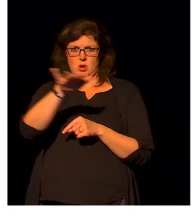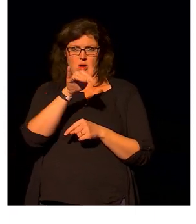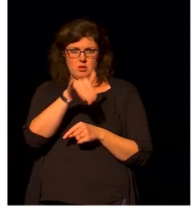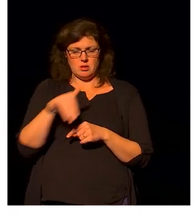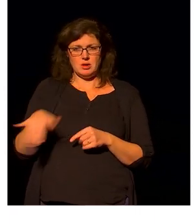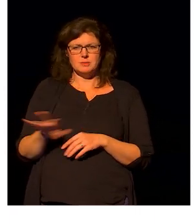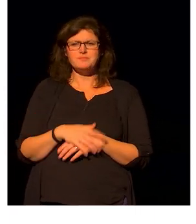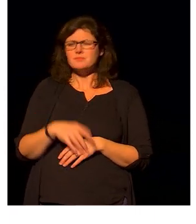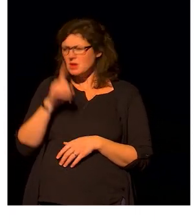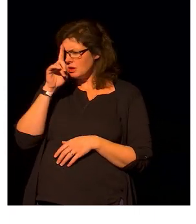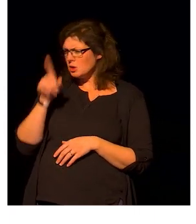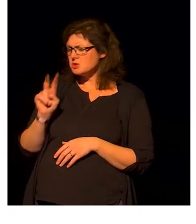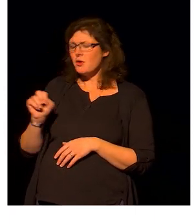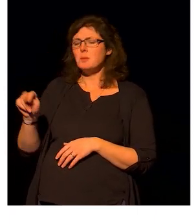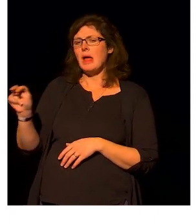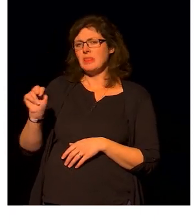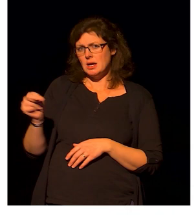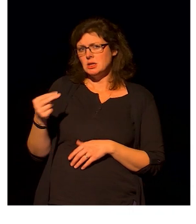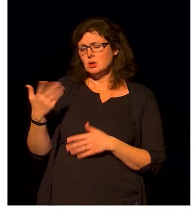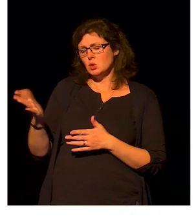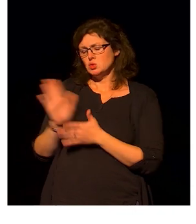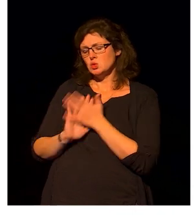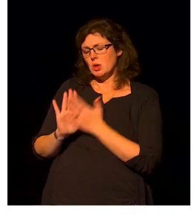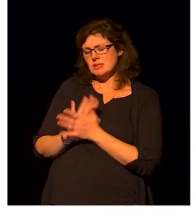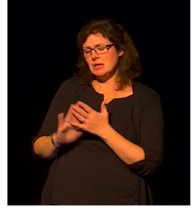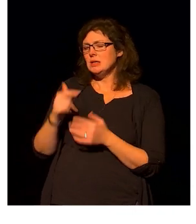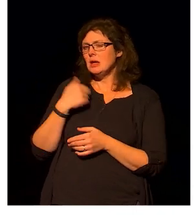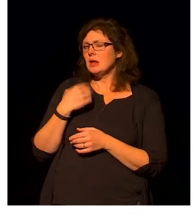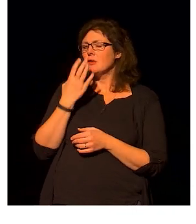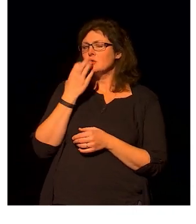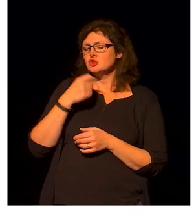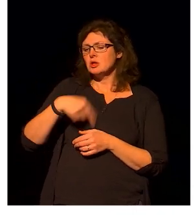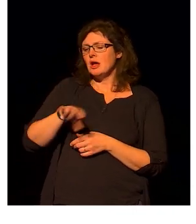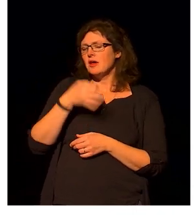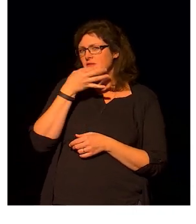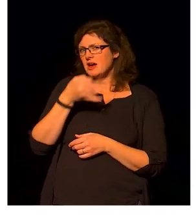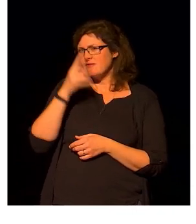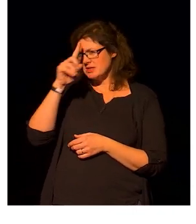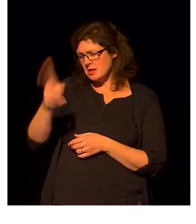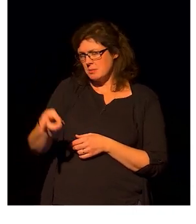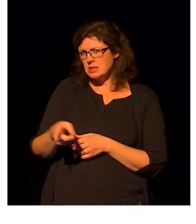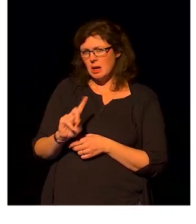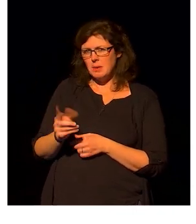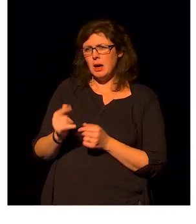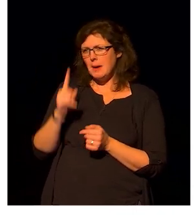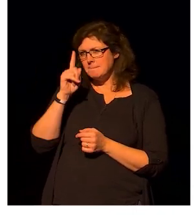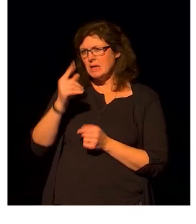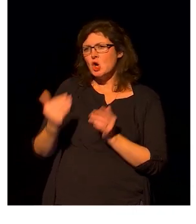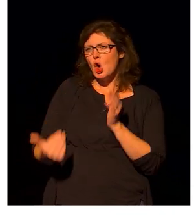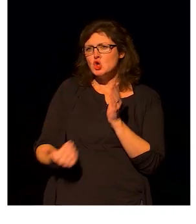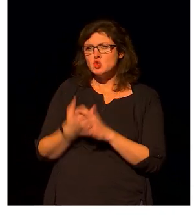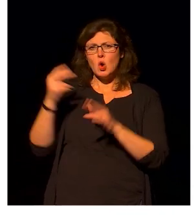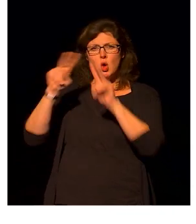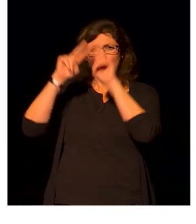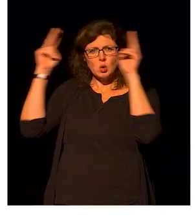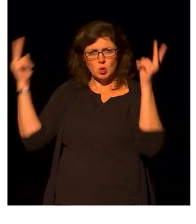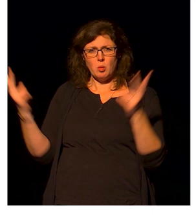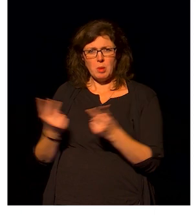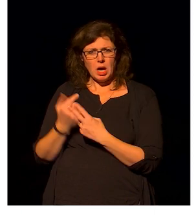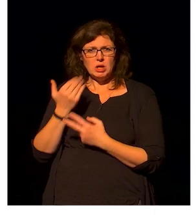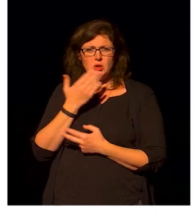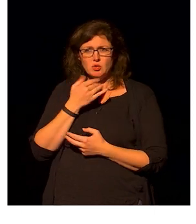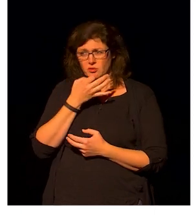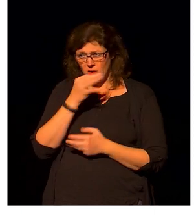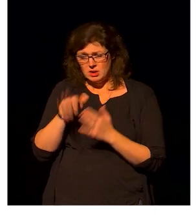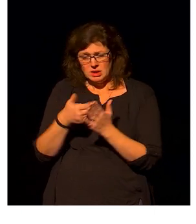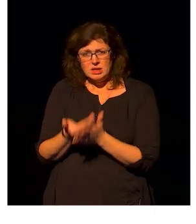und Nathan hat mir das gesagt, ich werde ihn fragen, was er damit meint, dass wir eine neue globale Judenfrage haben